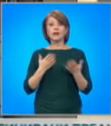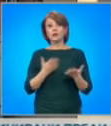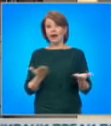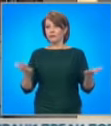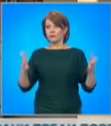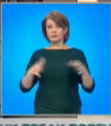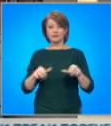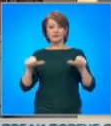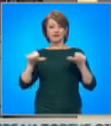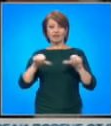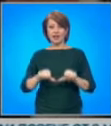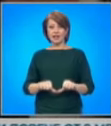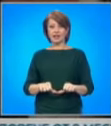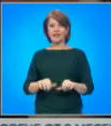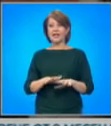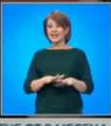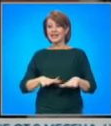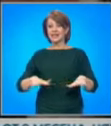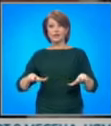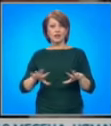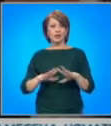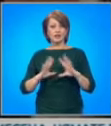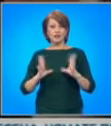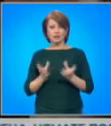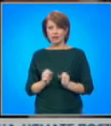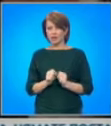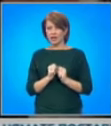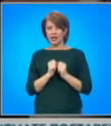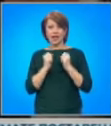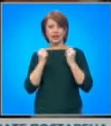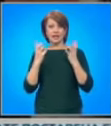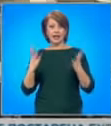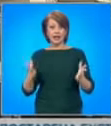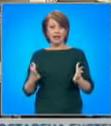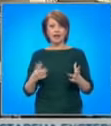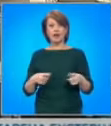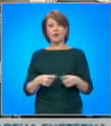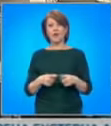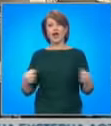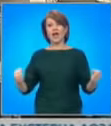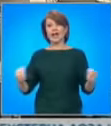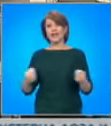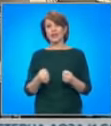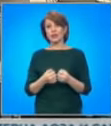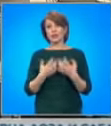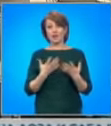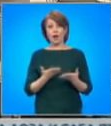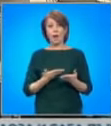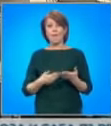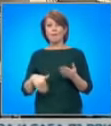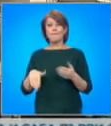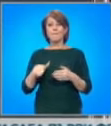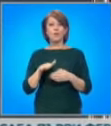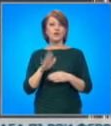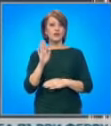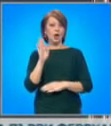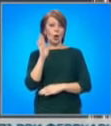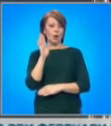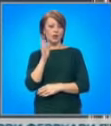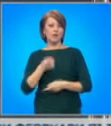фалит. Ситуацията започва да ескалира. Положението е действително катастрофално. Повечето хотели се продават чрез агенции